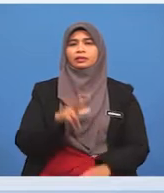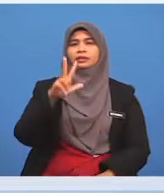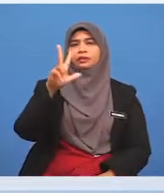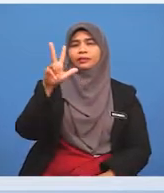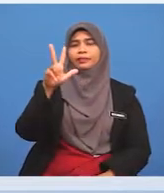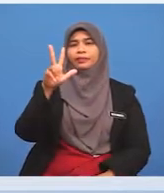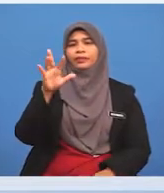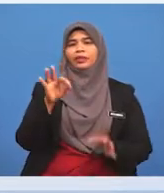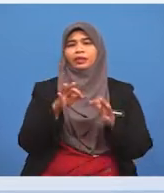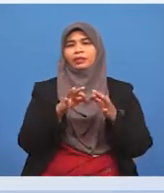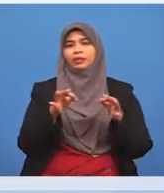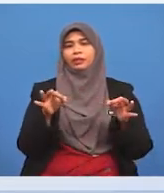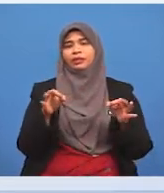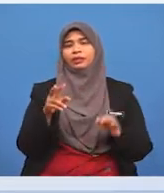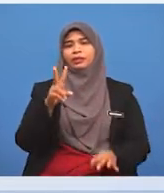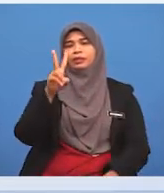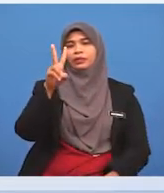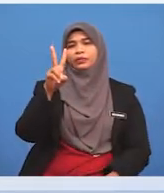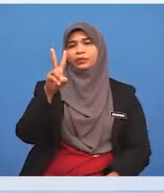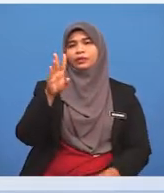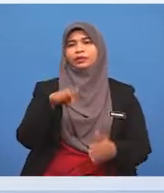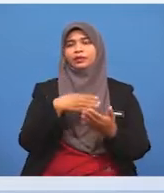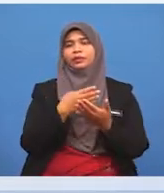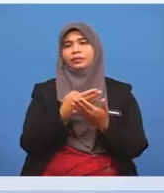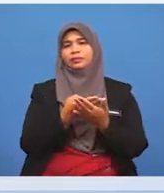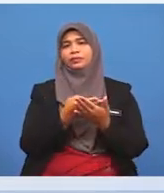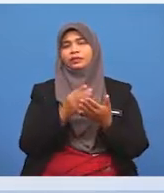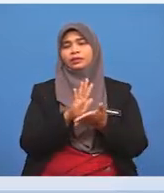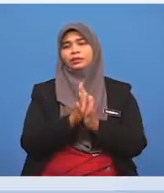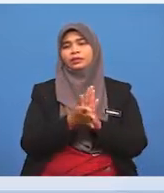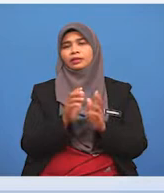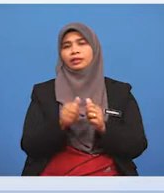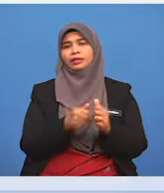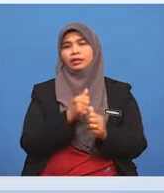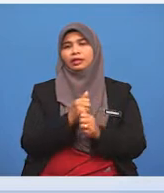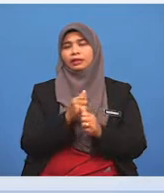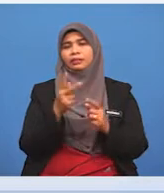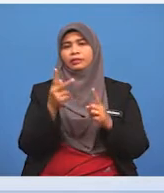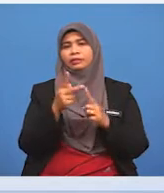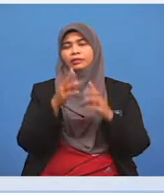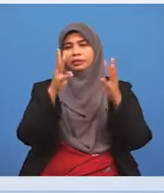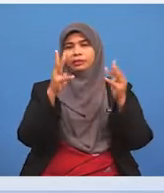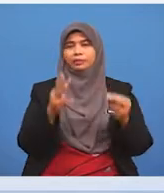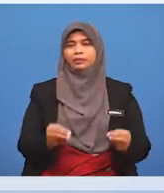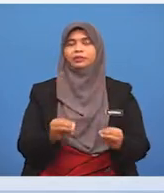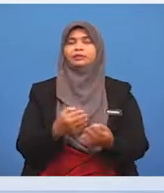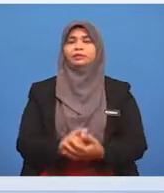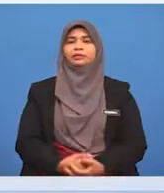Soalan ketiga, huraikan dua hikmat kejadian alam kepada manusia.